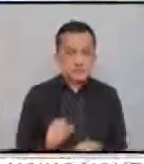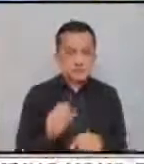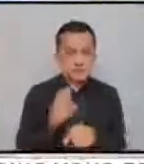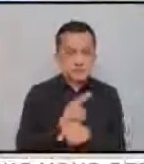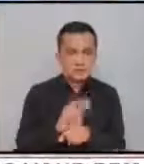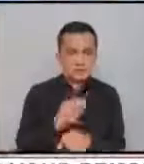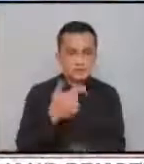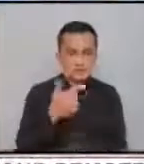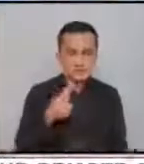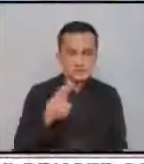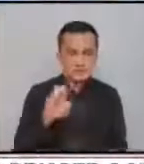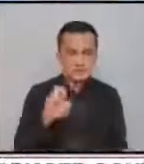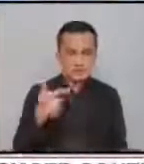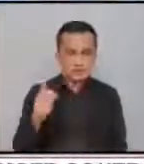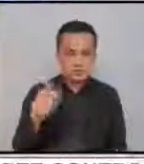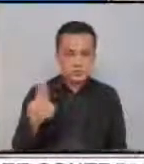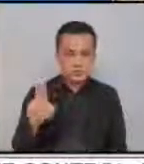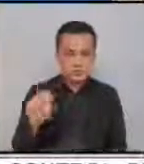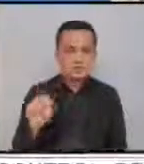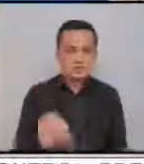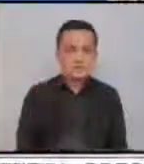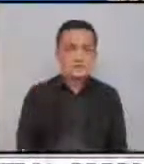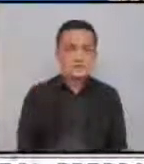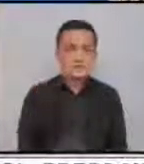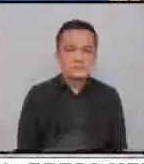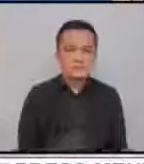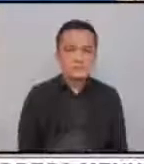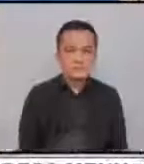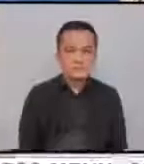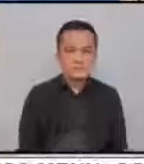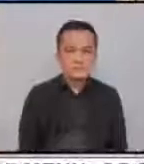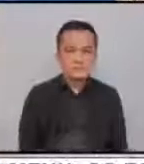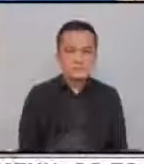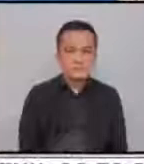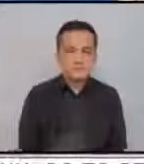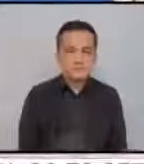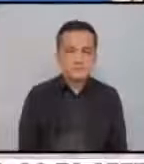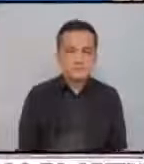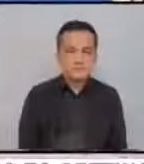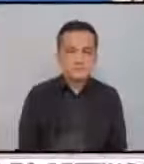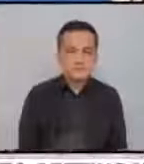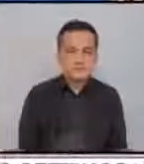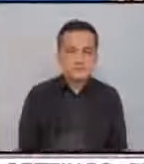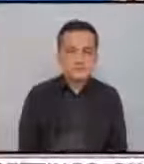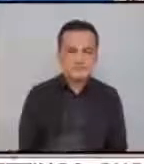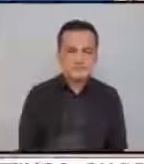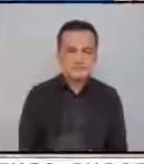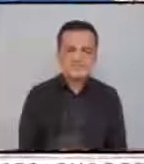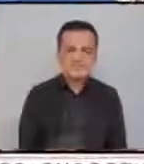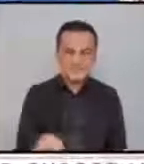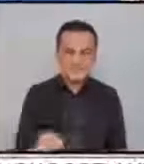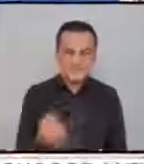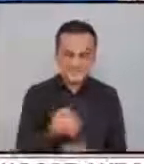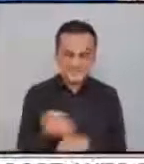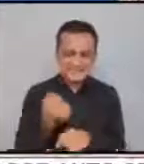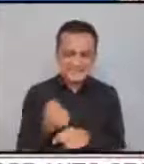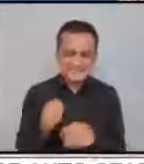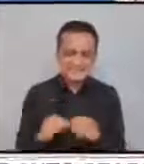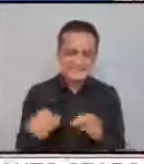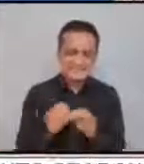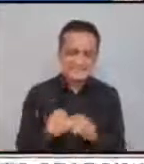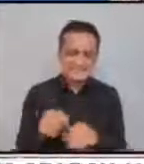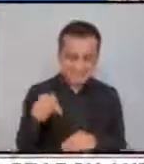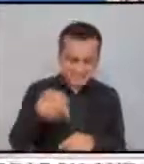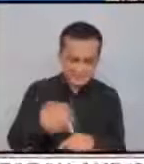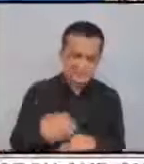na pang-stick talaga. Ako yung galing sa ilong ko yung pan-stick ko. Medyo matibay din po yun. Ay, ganun yun sa'yo? Matibay din yun